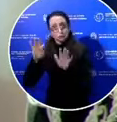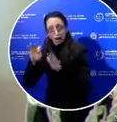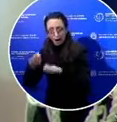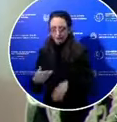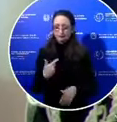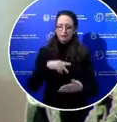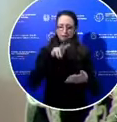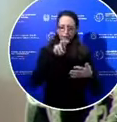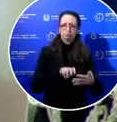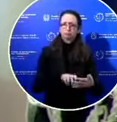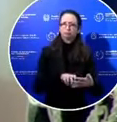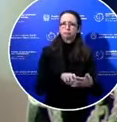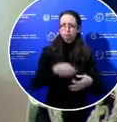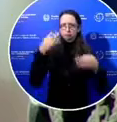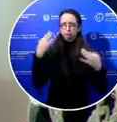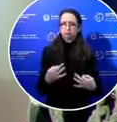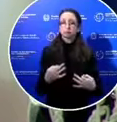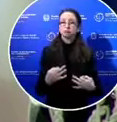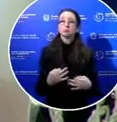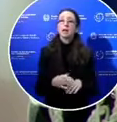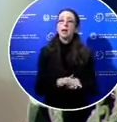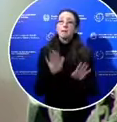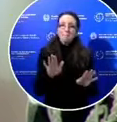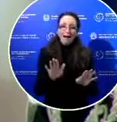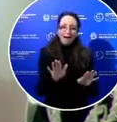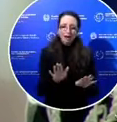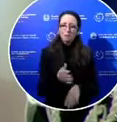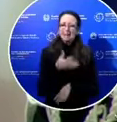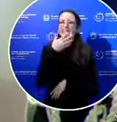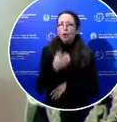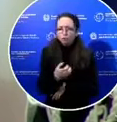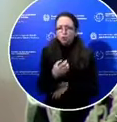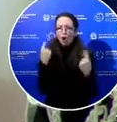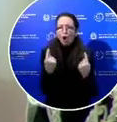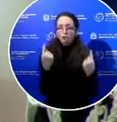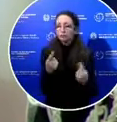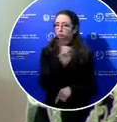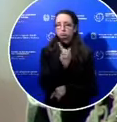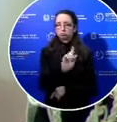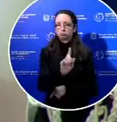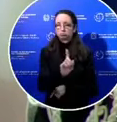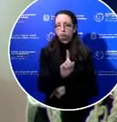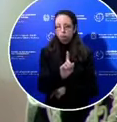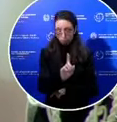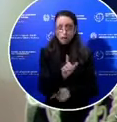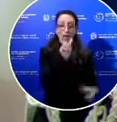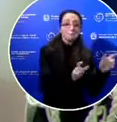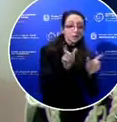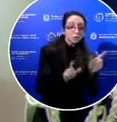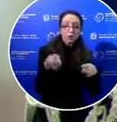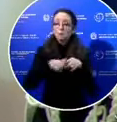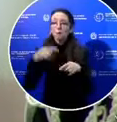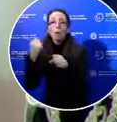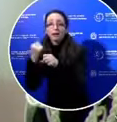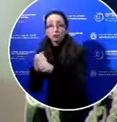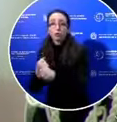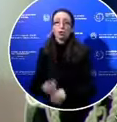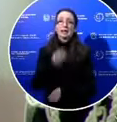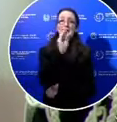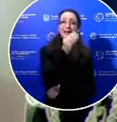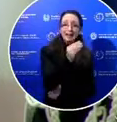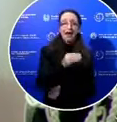per 12 anni, ma anche per non mandare deluse le aspettative di tutte le persone, non solo degli operatori, ma anche dei ragazzi e delle